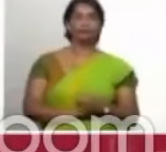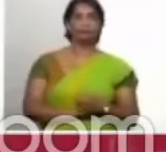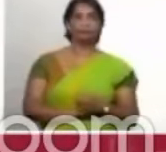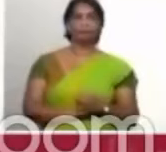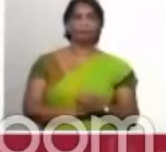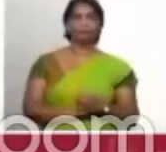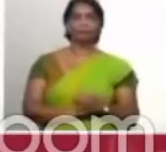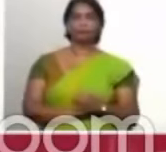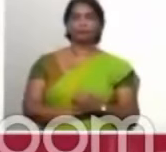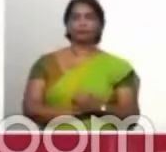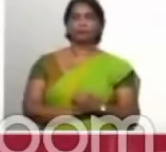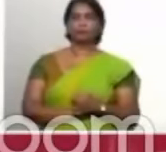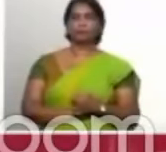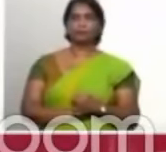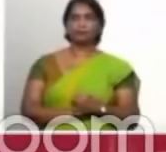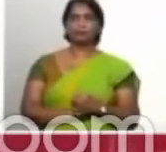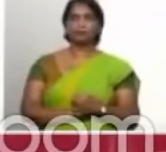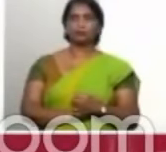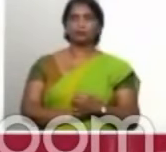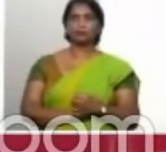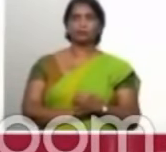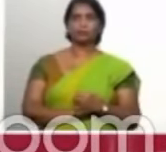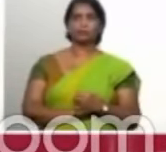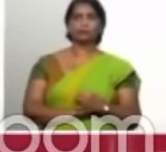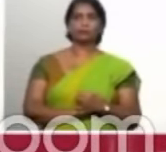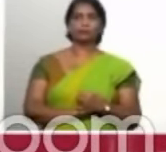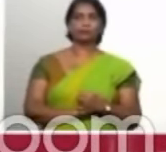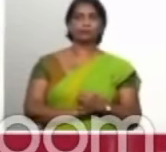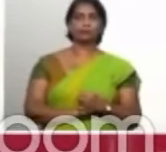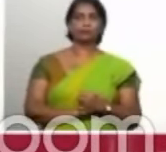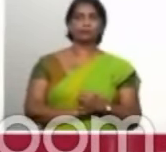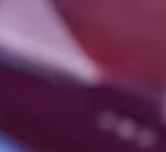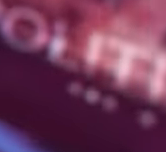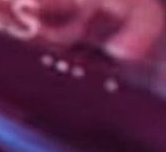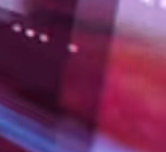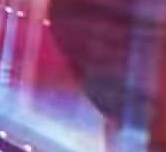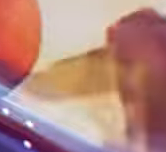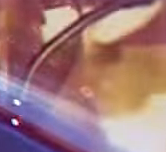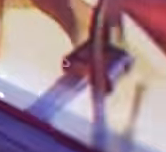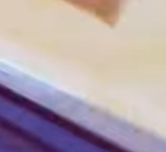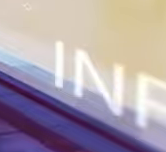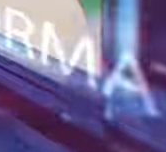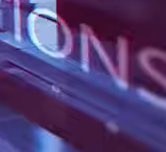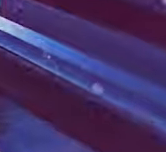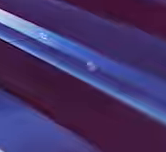කරනවා. පාස්පෝර්ට් සම්බන්ධයෙන්